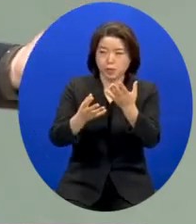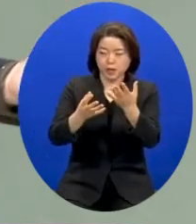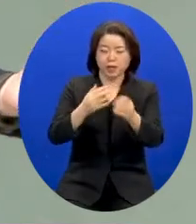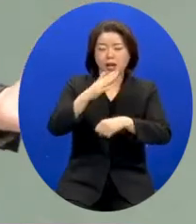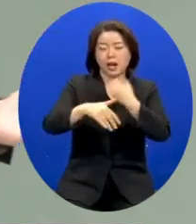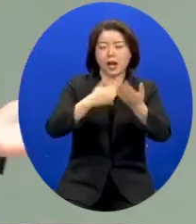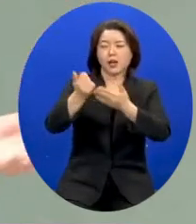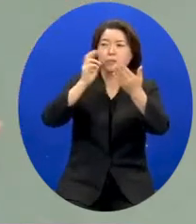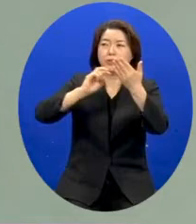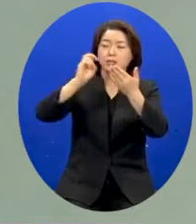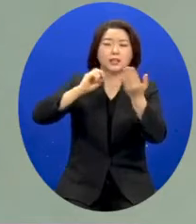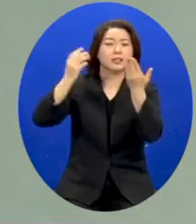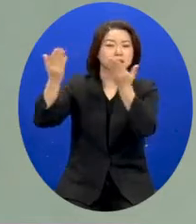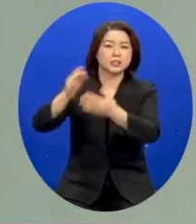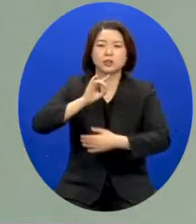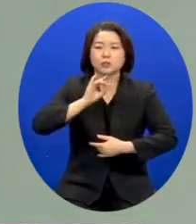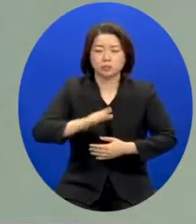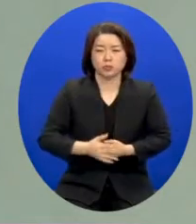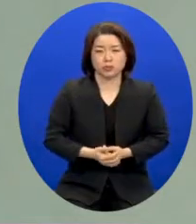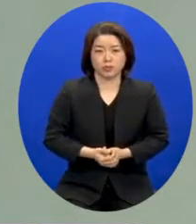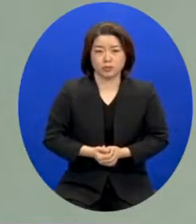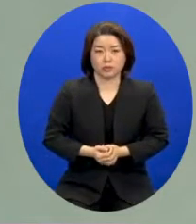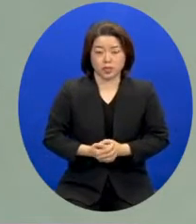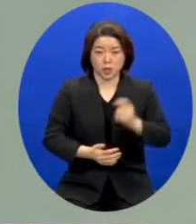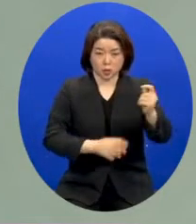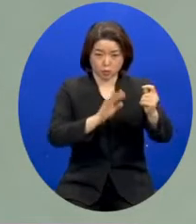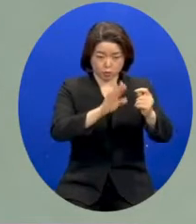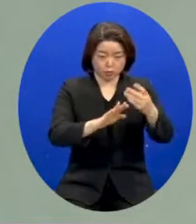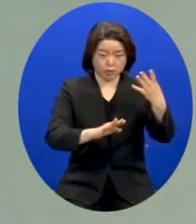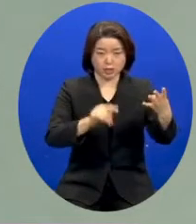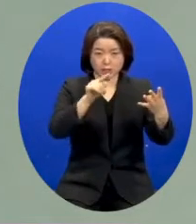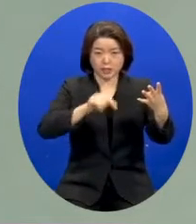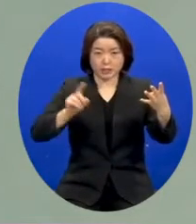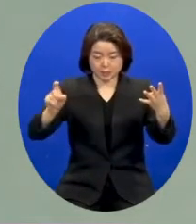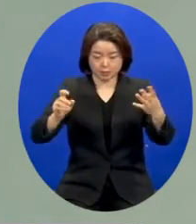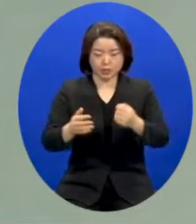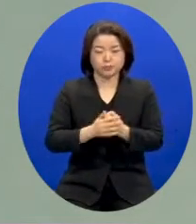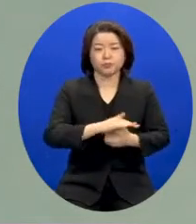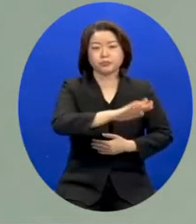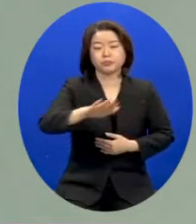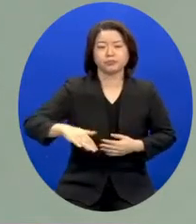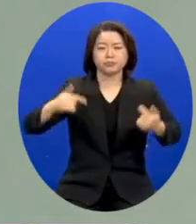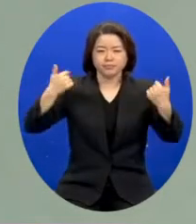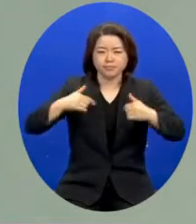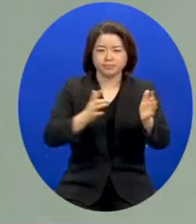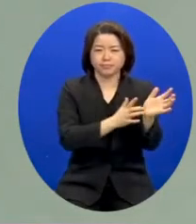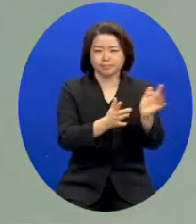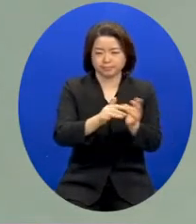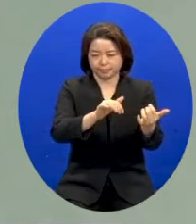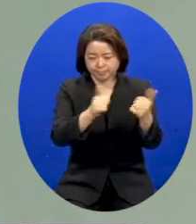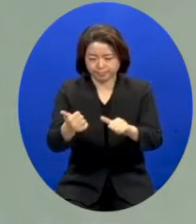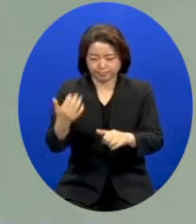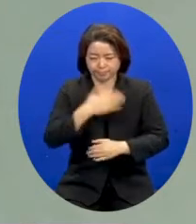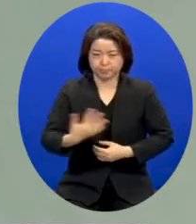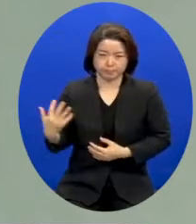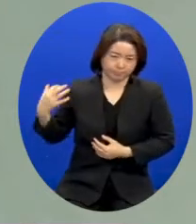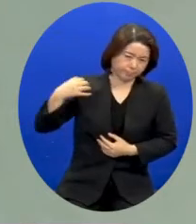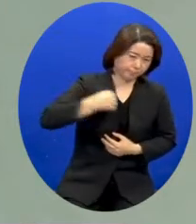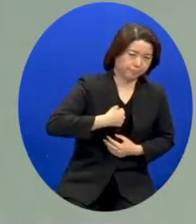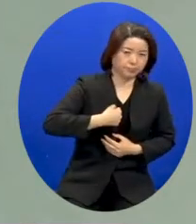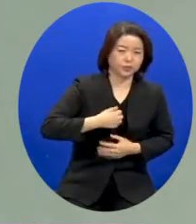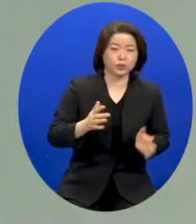것뿐입니다. 고린도후서 4장 10절부터 이어서 이렇게 말씀합니다. 우리가 항상 예수의 죽음을 몸에